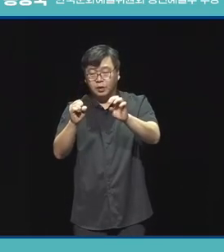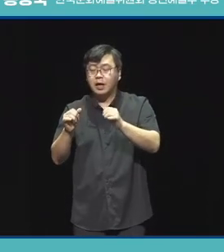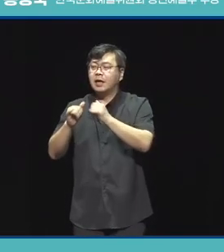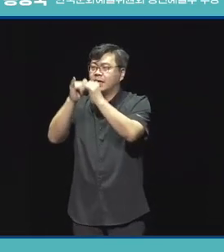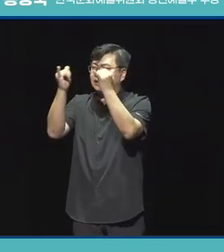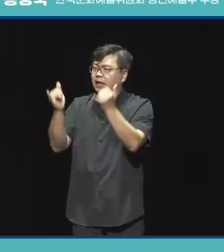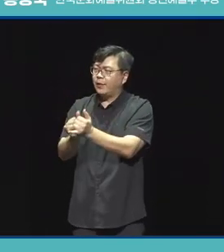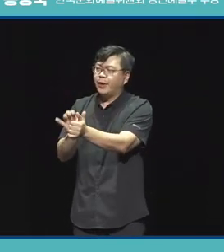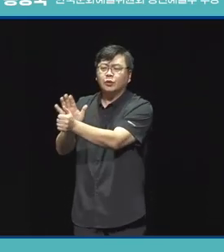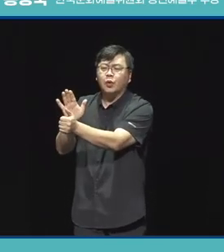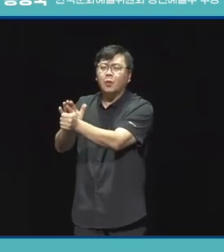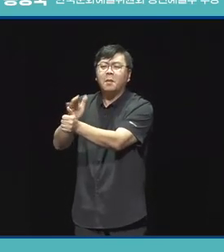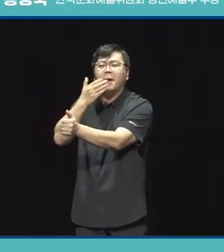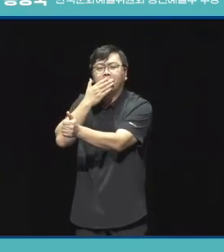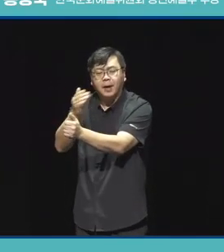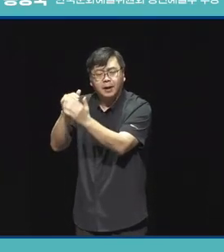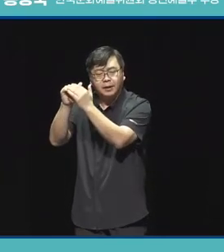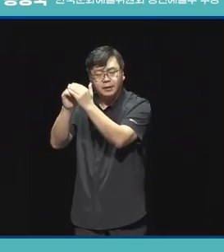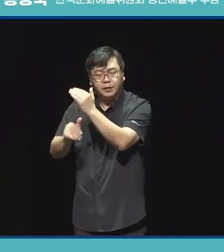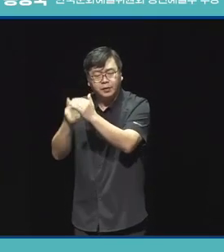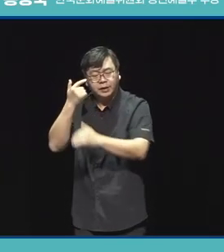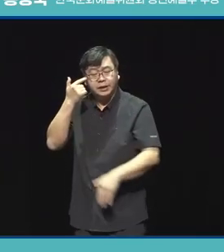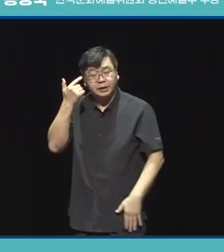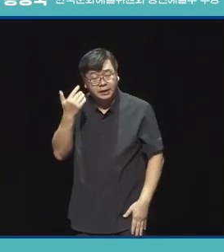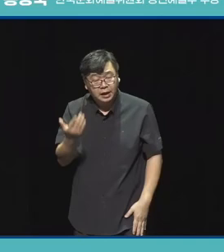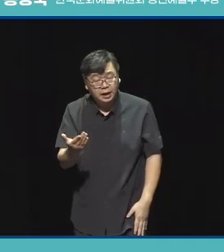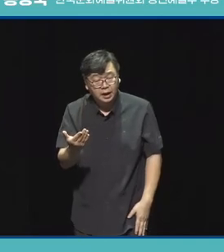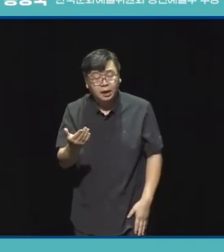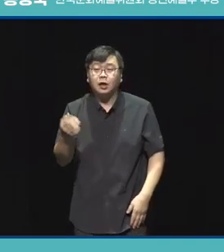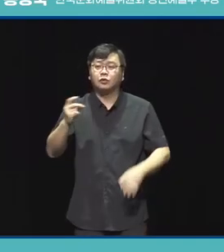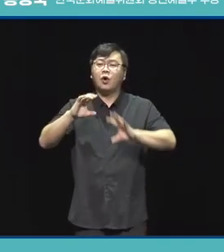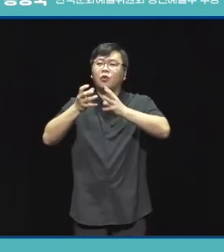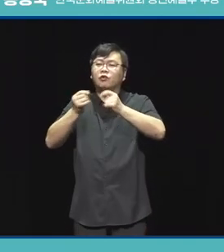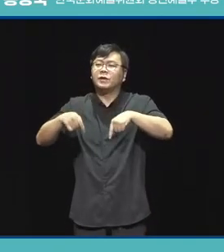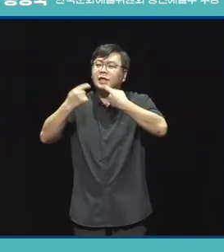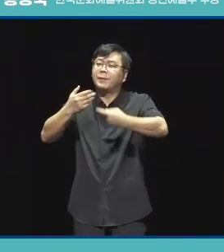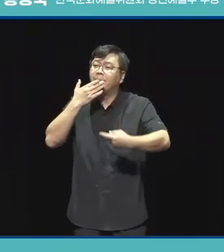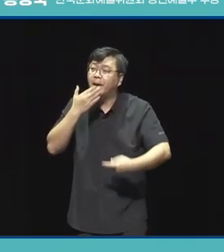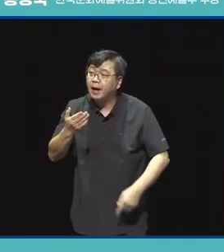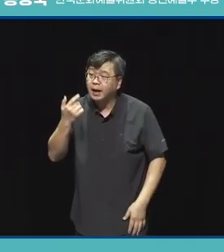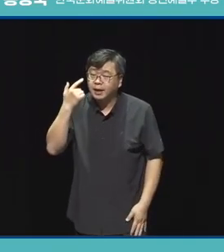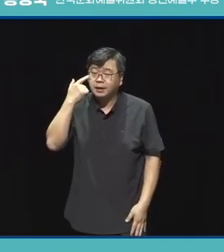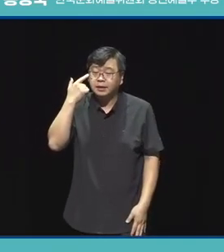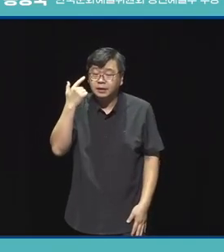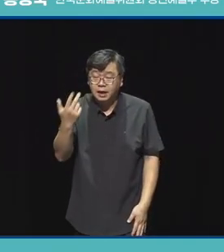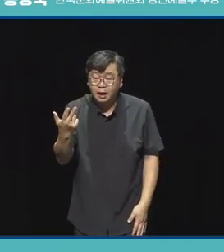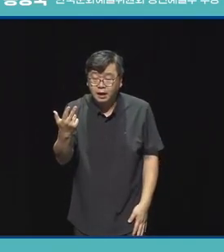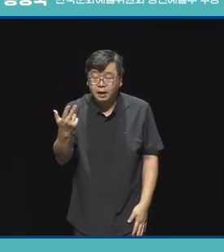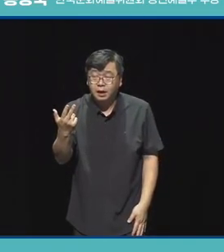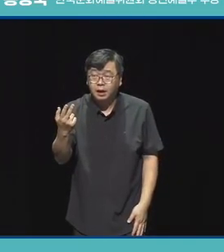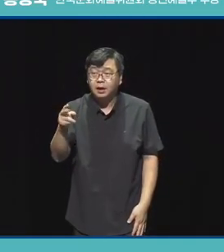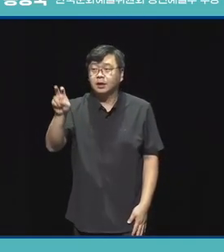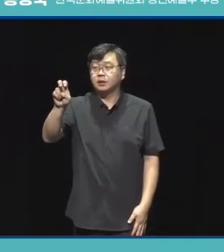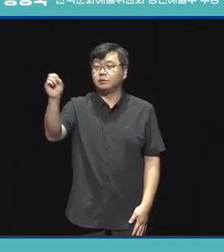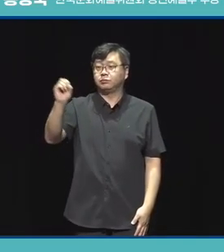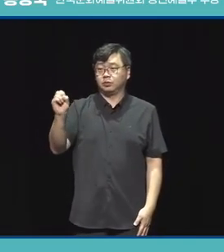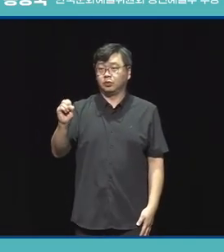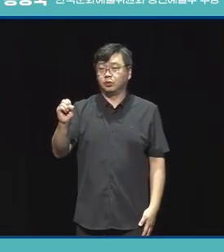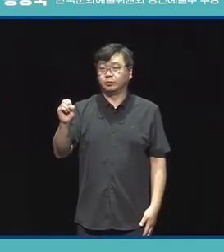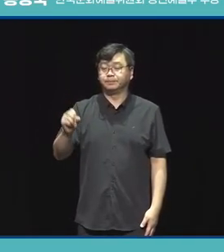다양한 사회적 역할과 그 다음에 뭐 많은 국민들이 참여할 수 있는 이런 기회 확대를 위한 요런 사회적 역할들이 20%